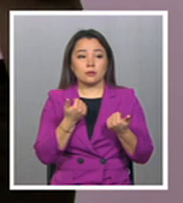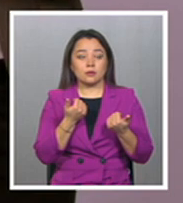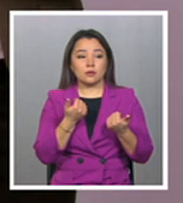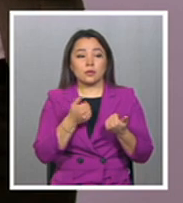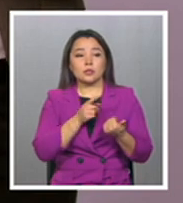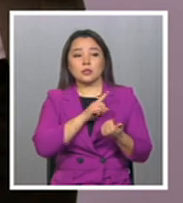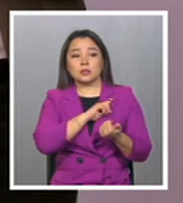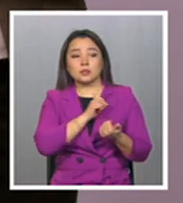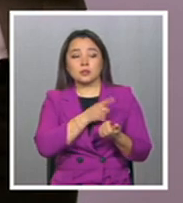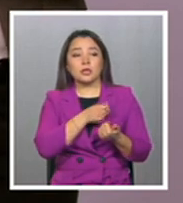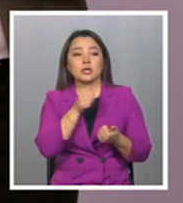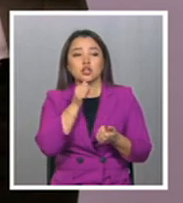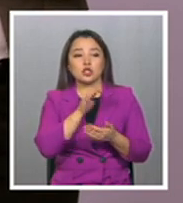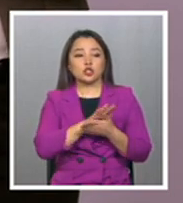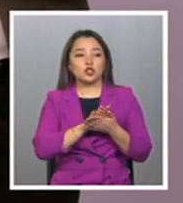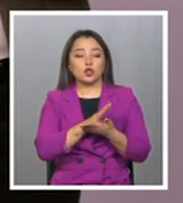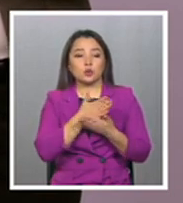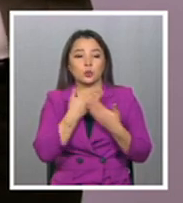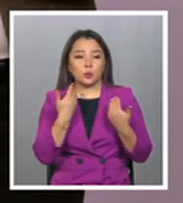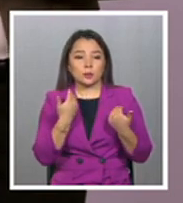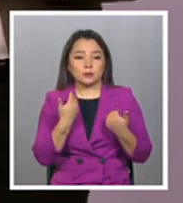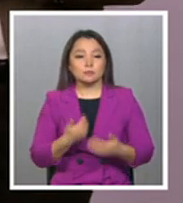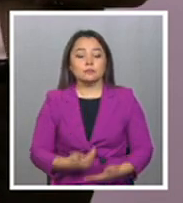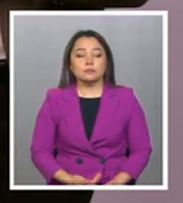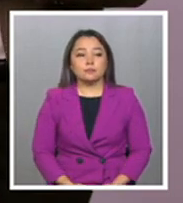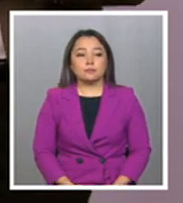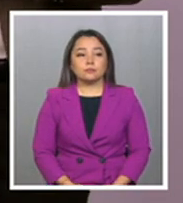Жүйрікте сын жоқ екен.